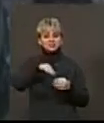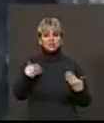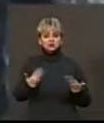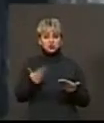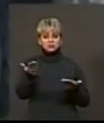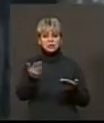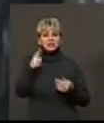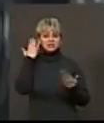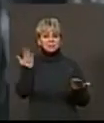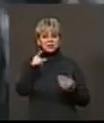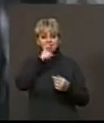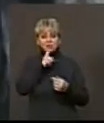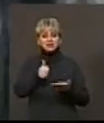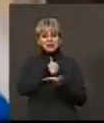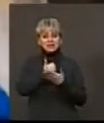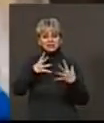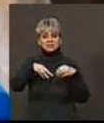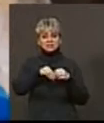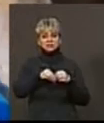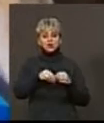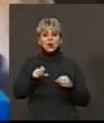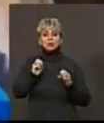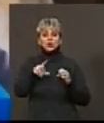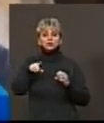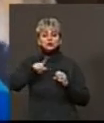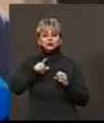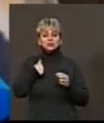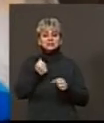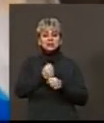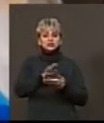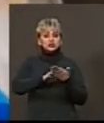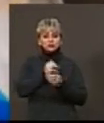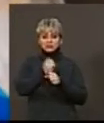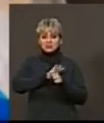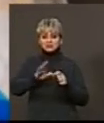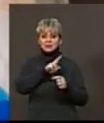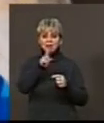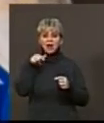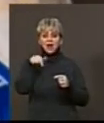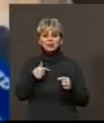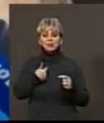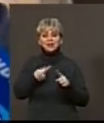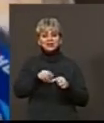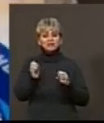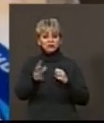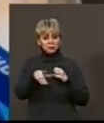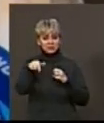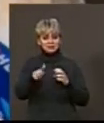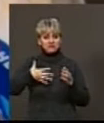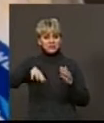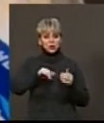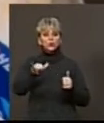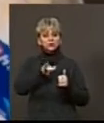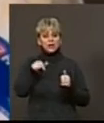теперь жить, недоумевает глава семьи. Если бросаться сможешь, что делать? Ничего не делать. Как ты возьмешь, ну-ка выбросишься.